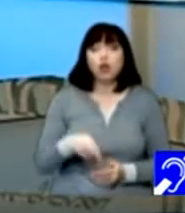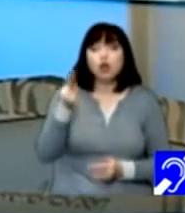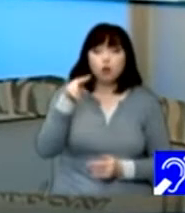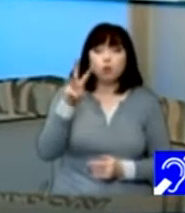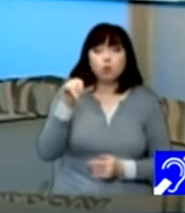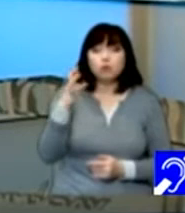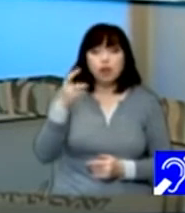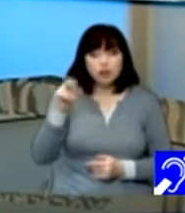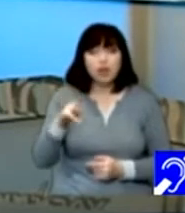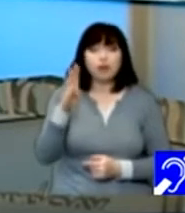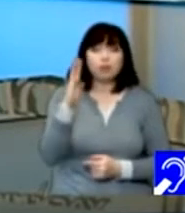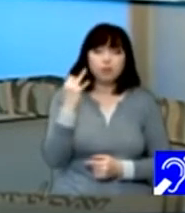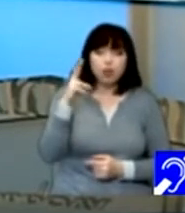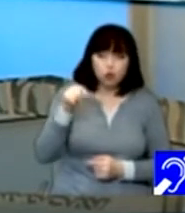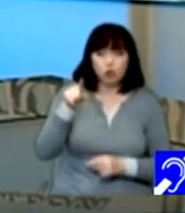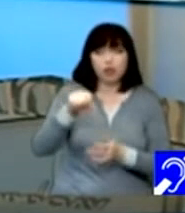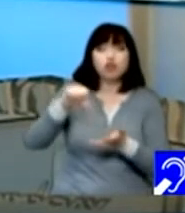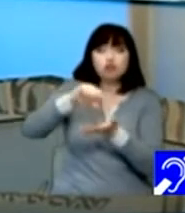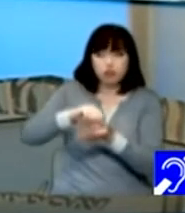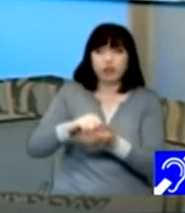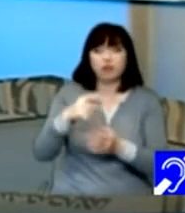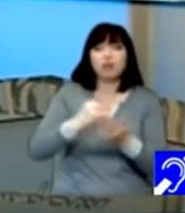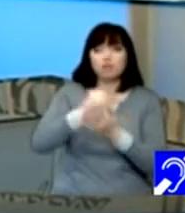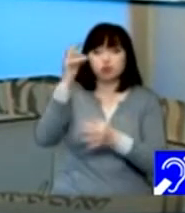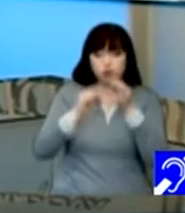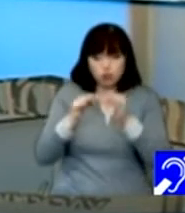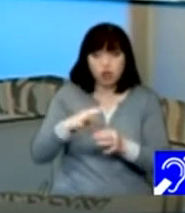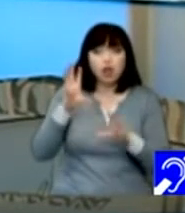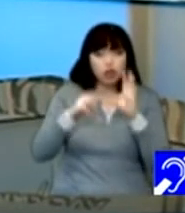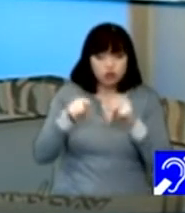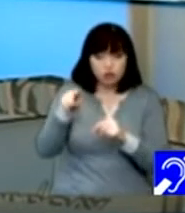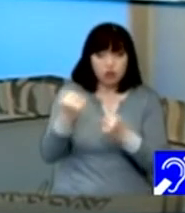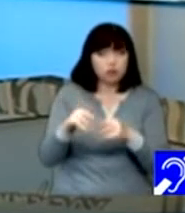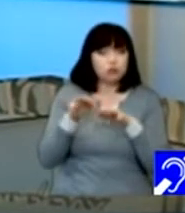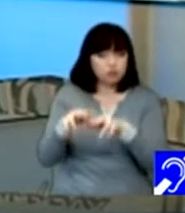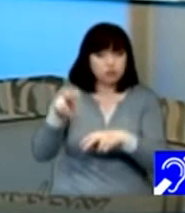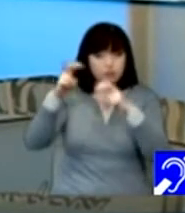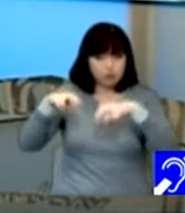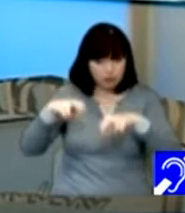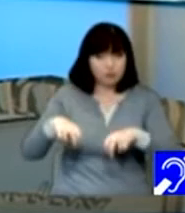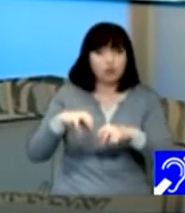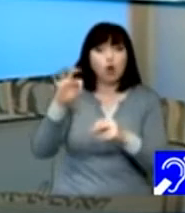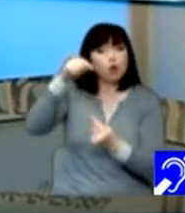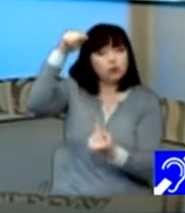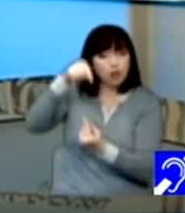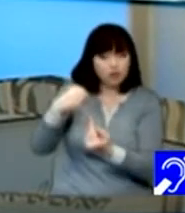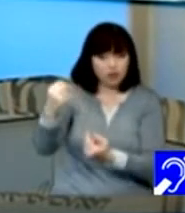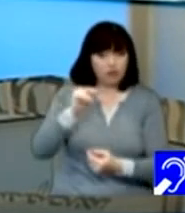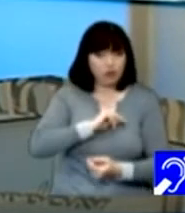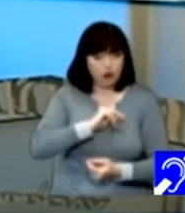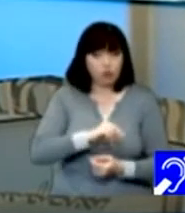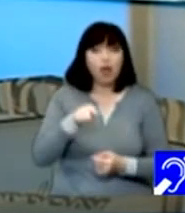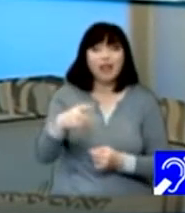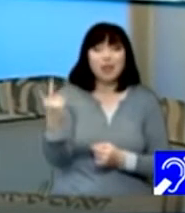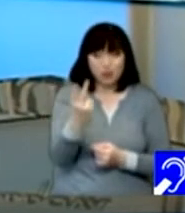și Victor Micu, membrii ai Consiliului Superior al Magistraturii, sunt în vizorul Autorității Naționale de Integritate. Cei doi ar fi